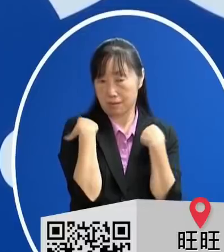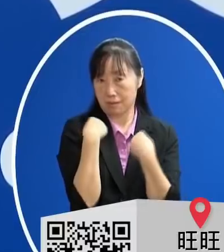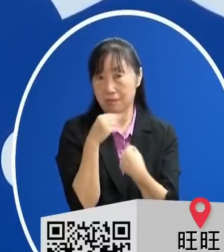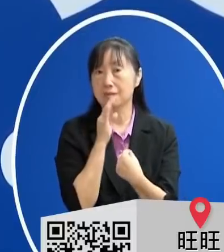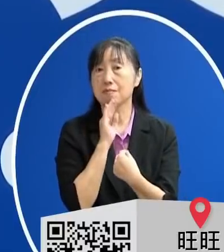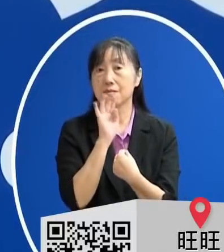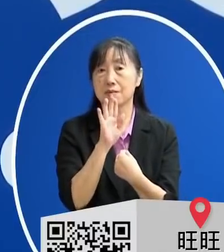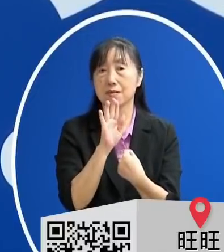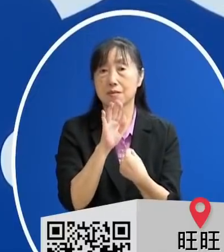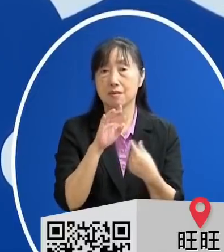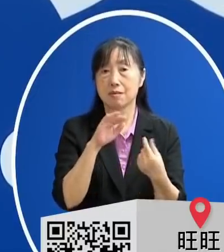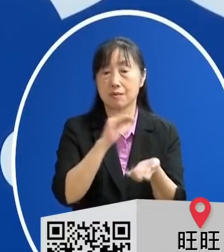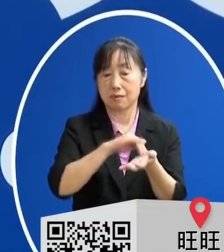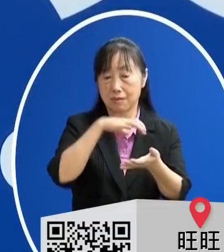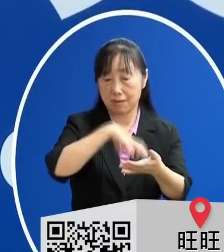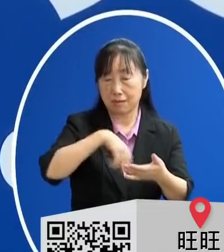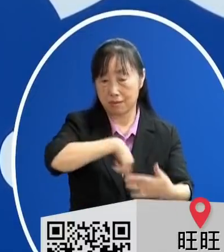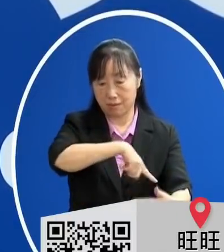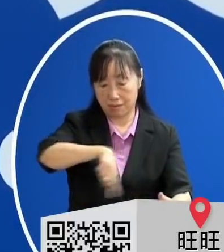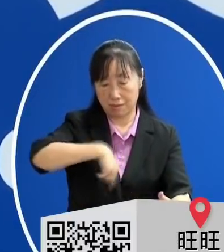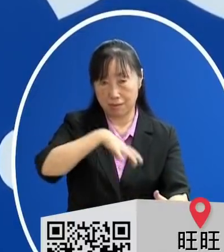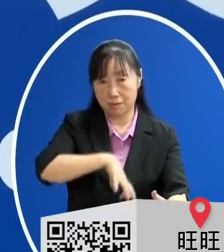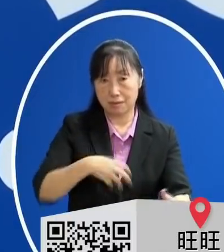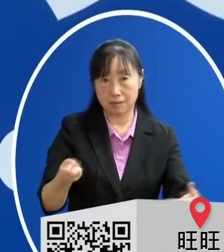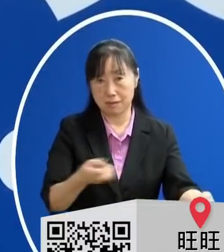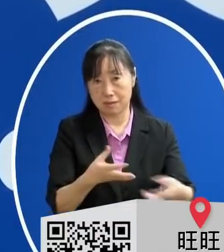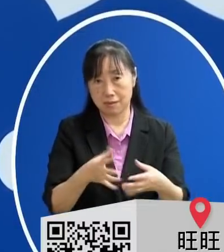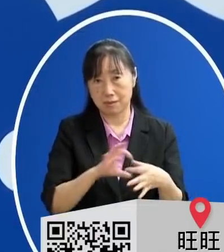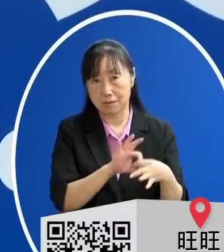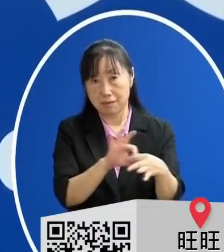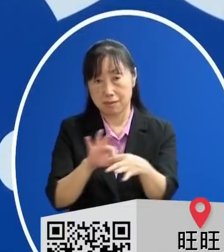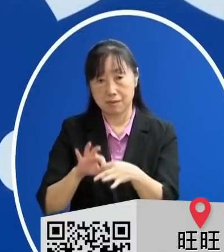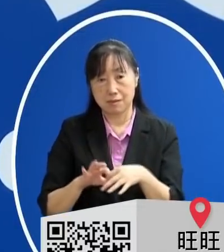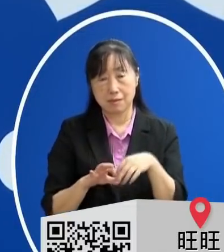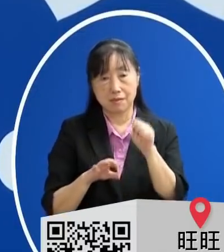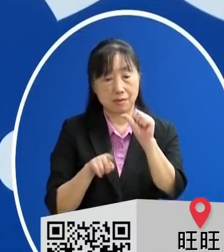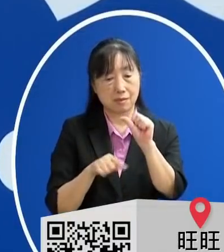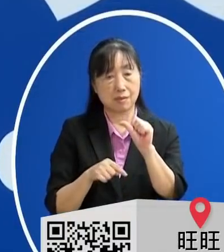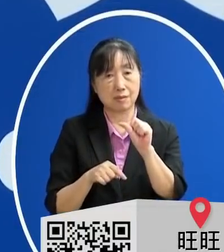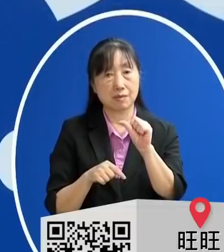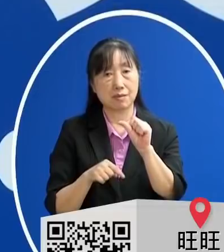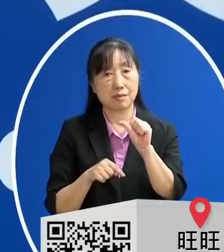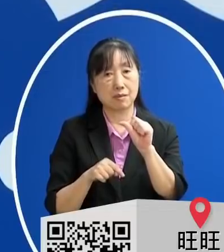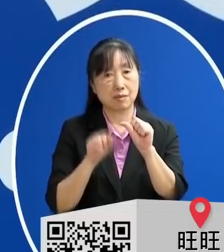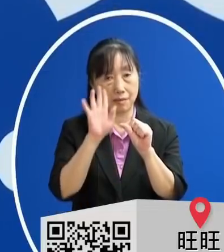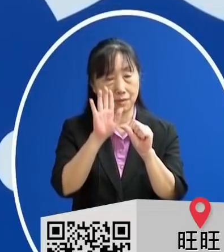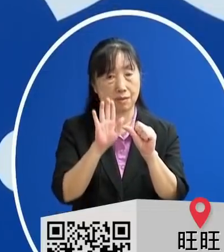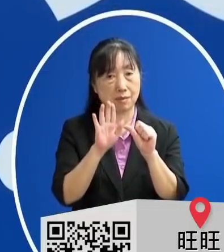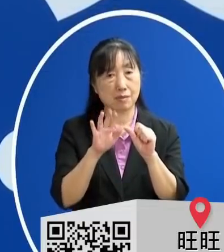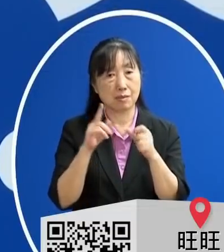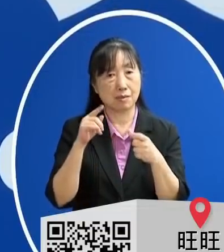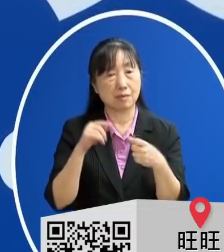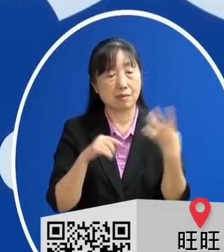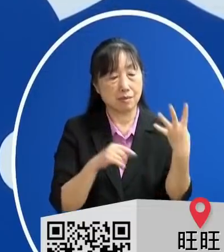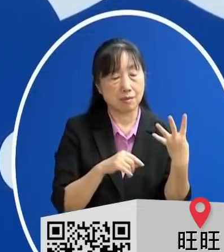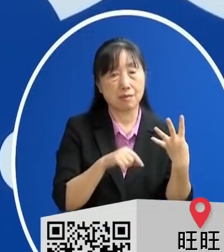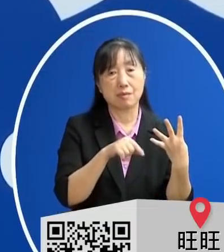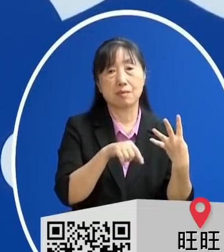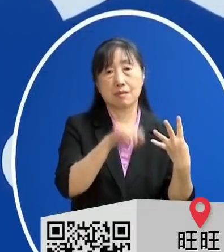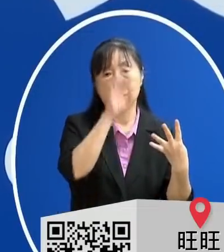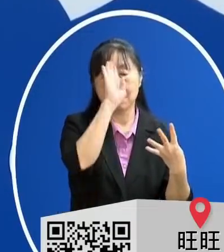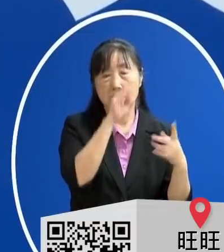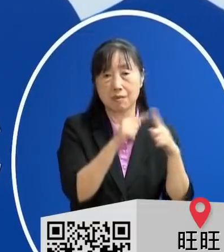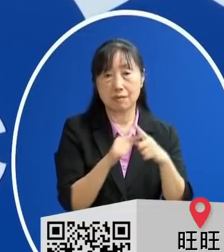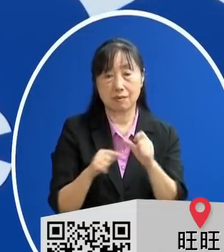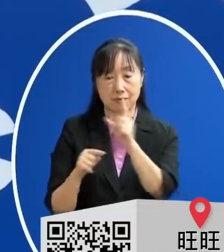个院内传播链有总共5名的这个患者，应该说4名患者跟1名看护之外，另外